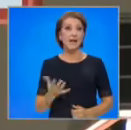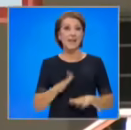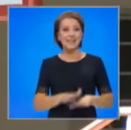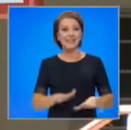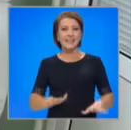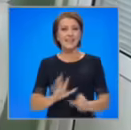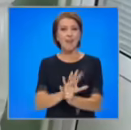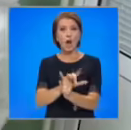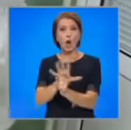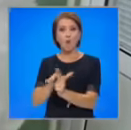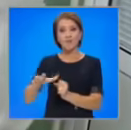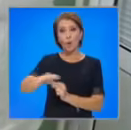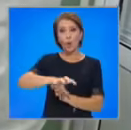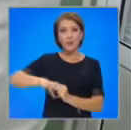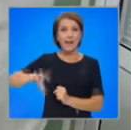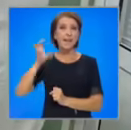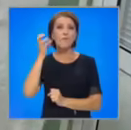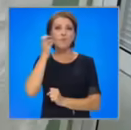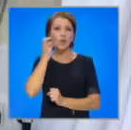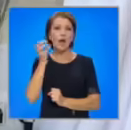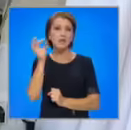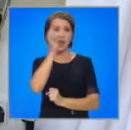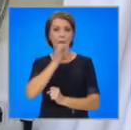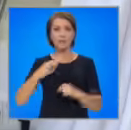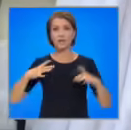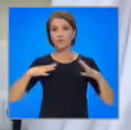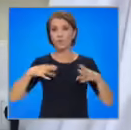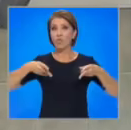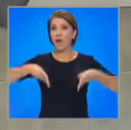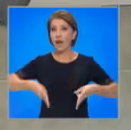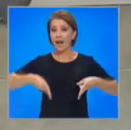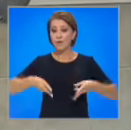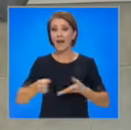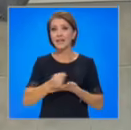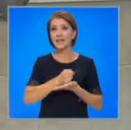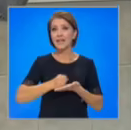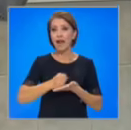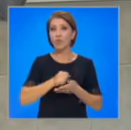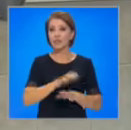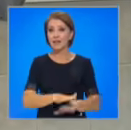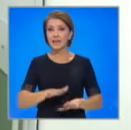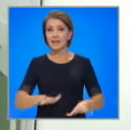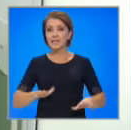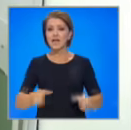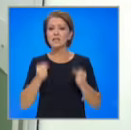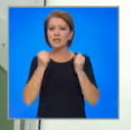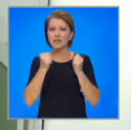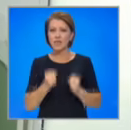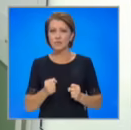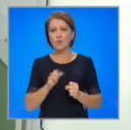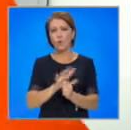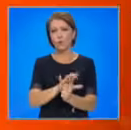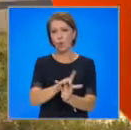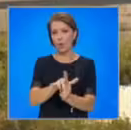Детското COVID-отделение в Бургас вече няма свободни легла, за да се лекуват децата с усложнена коронавирусна инфекция.